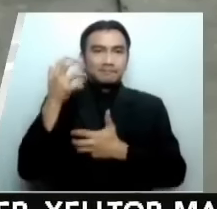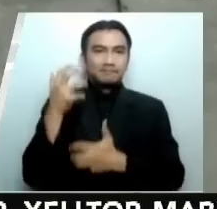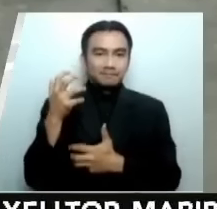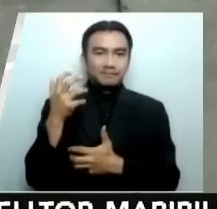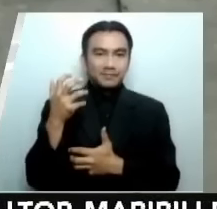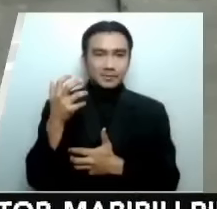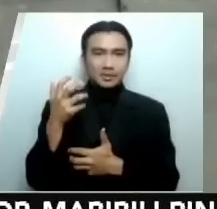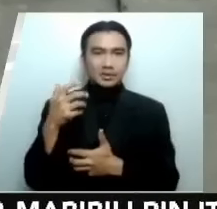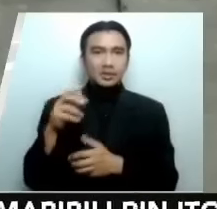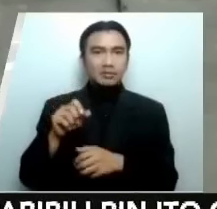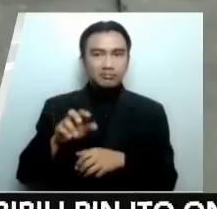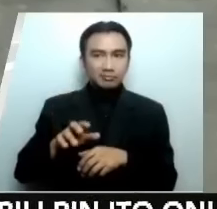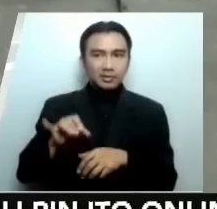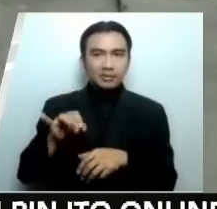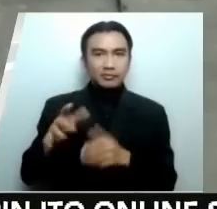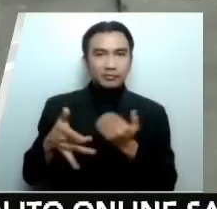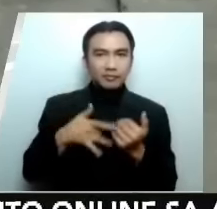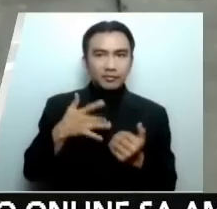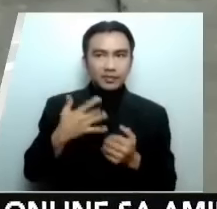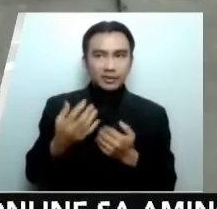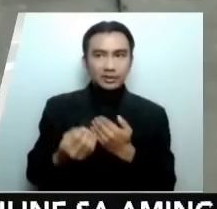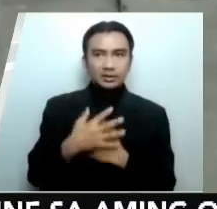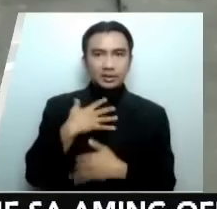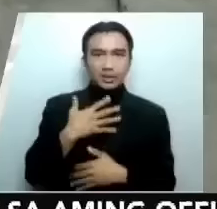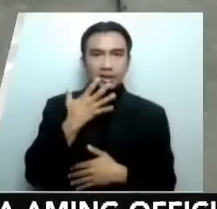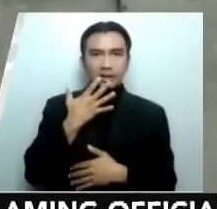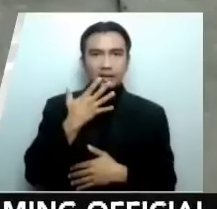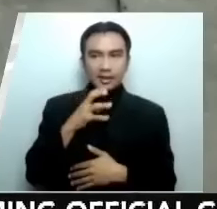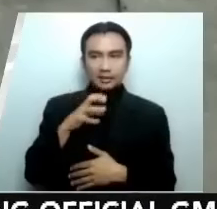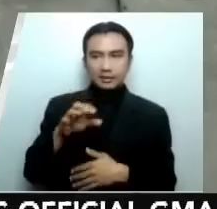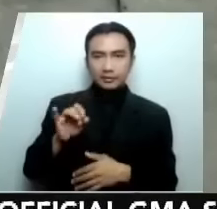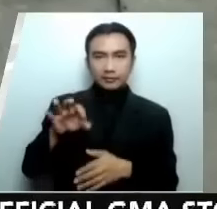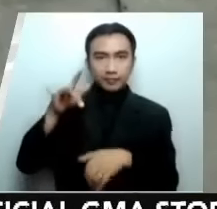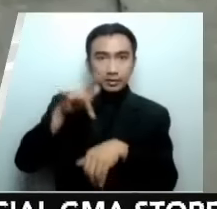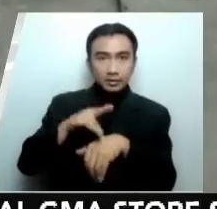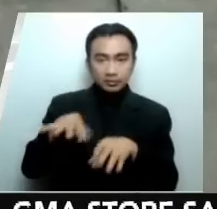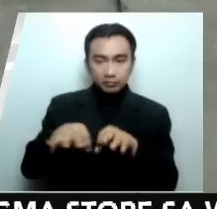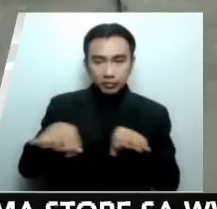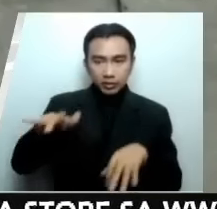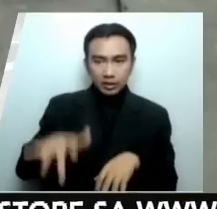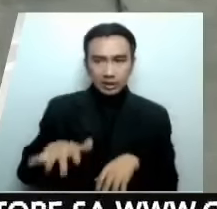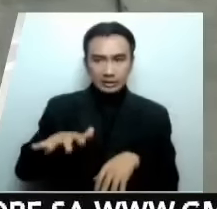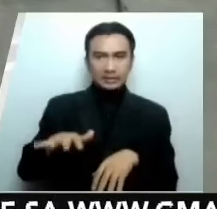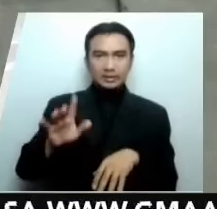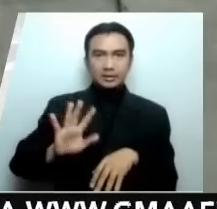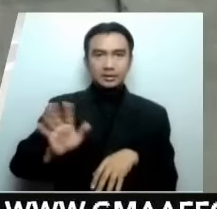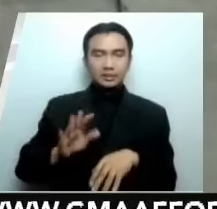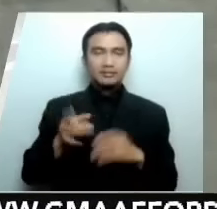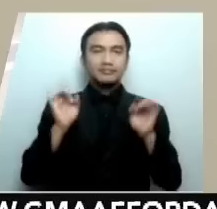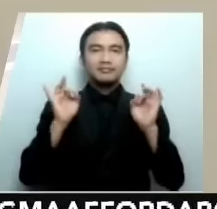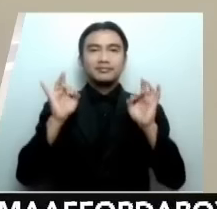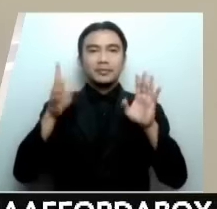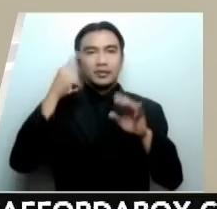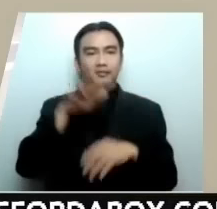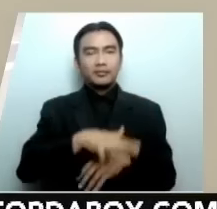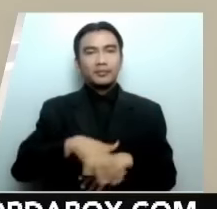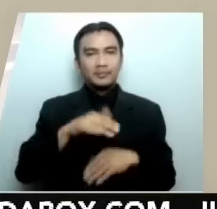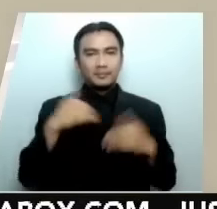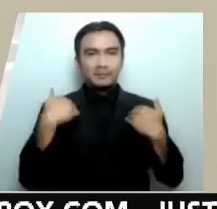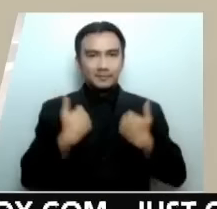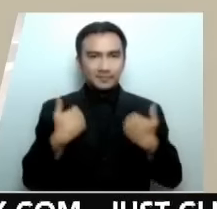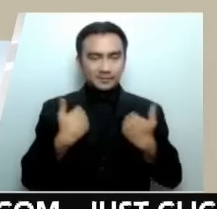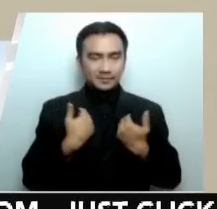kapag nainitan daw ang ating mga palad, ibig sabihin hindi pa raw ito kakayaning lakaran ng ating mga fur babies. Napaka-importante